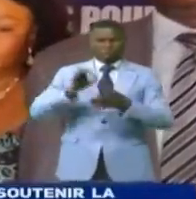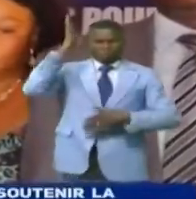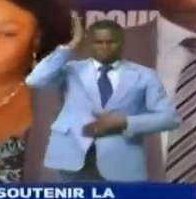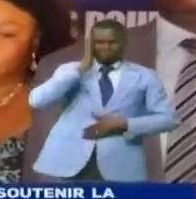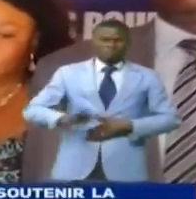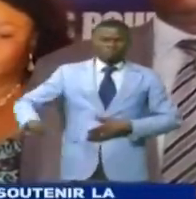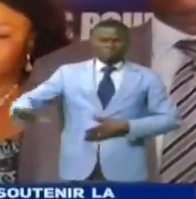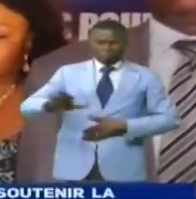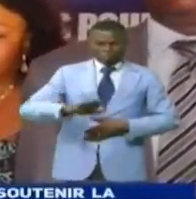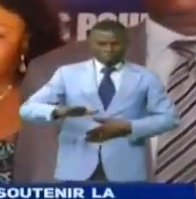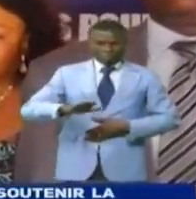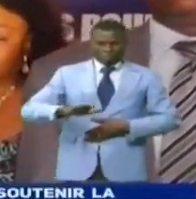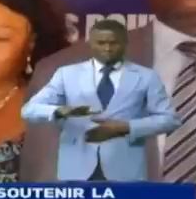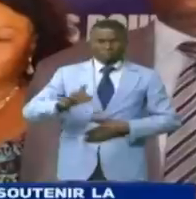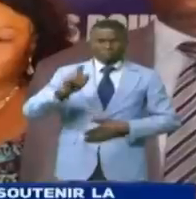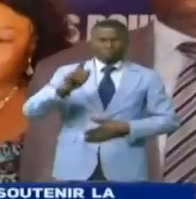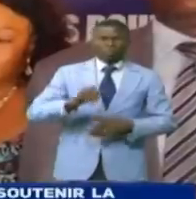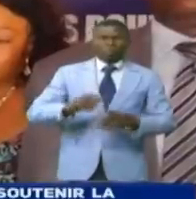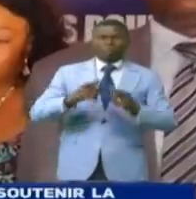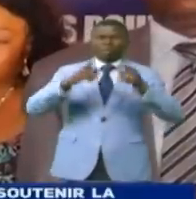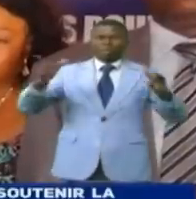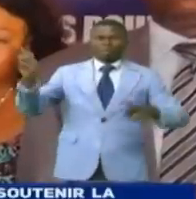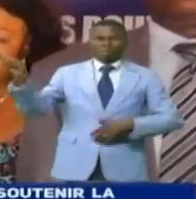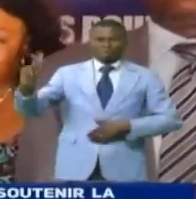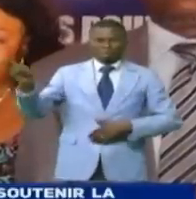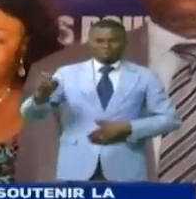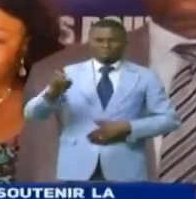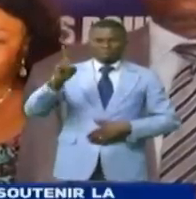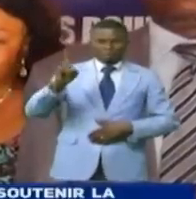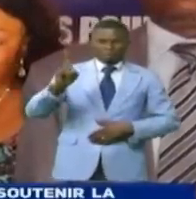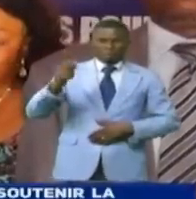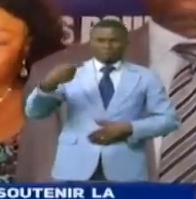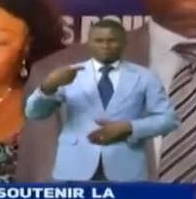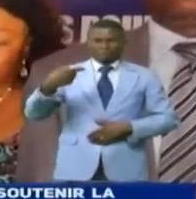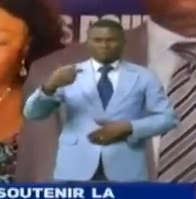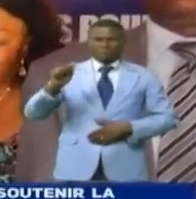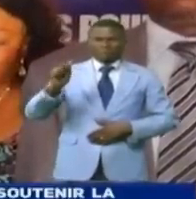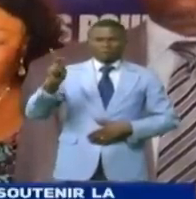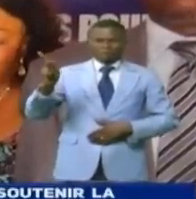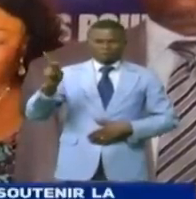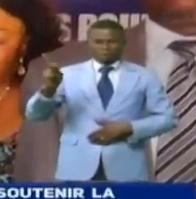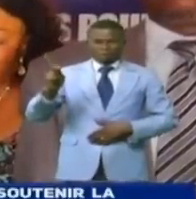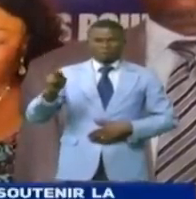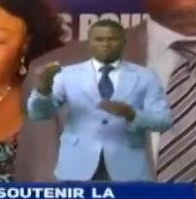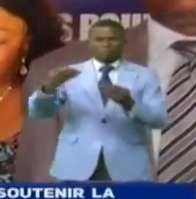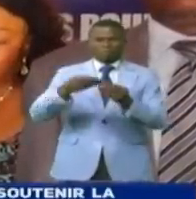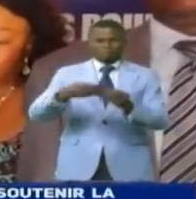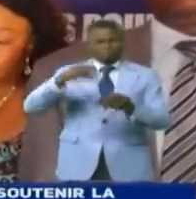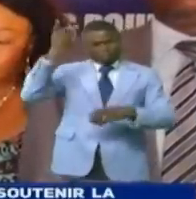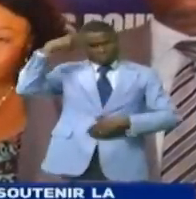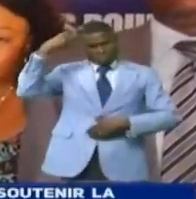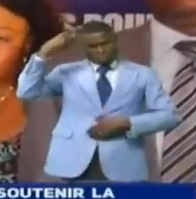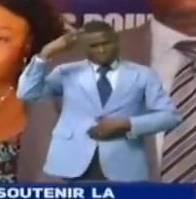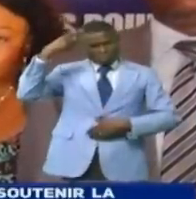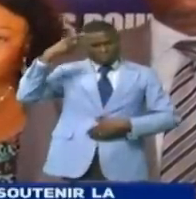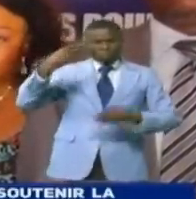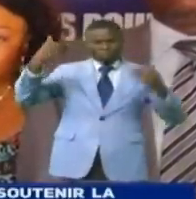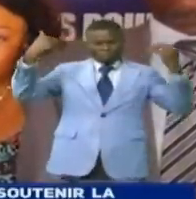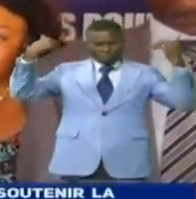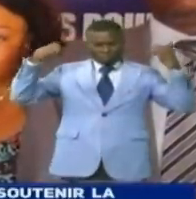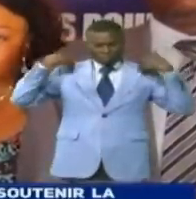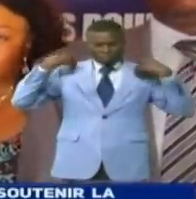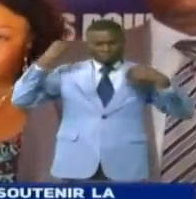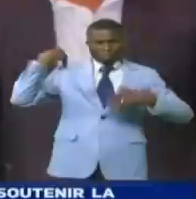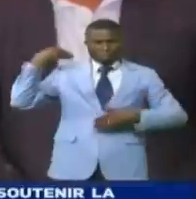Nation, et Tabalaï Grand Kassai, TGK en sigle, ayant analysé les politiques du chef de l'État